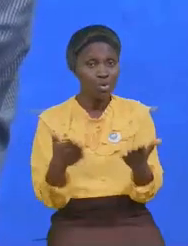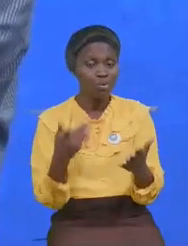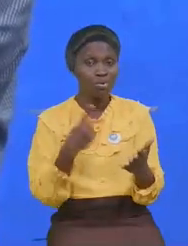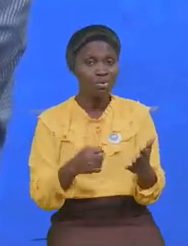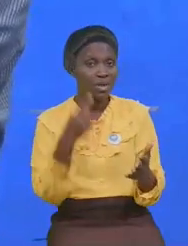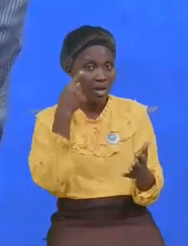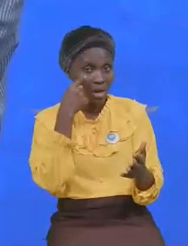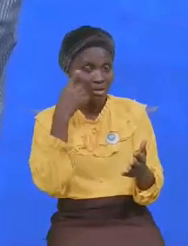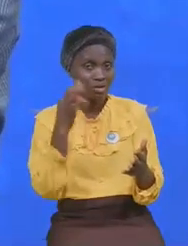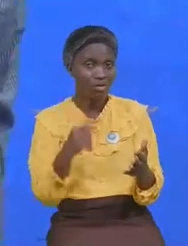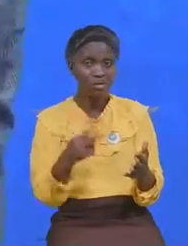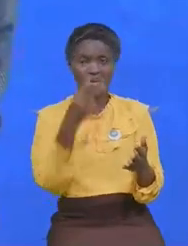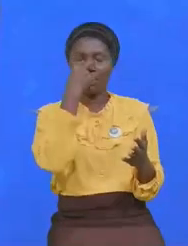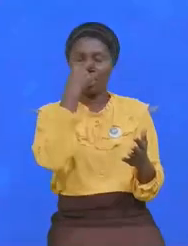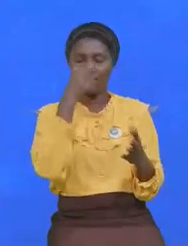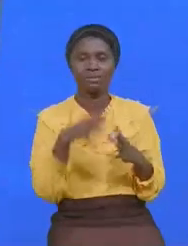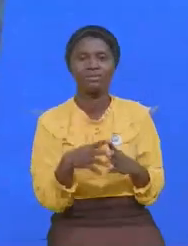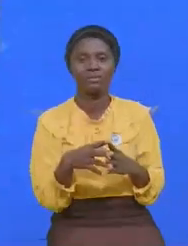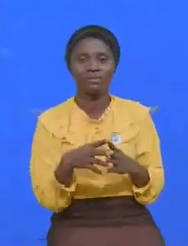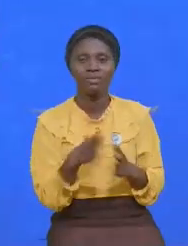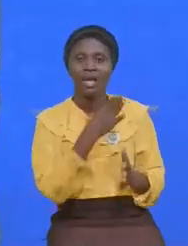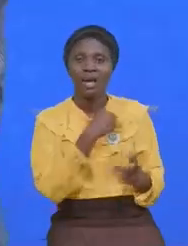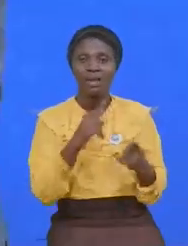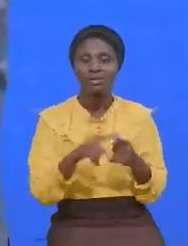Il est venu ouvrir les yeux des aveugles